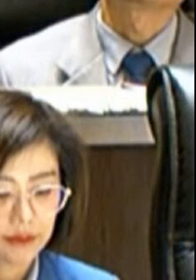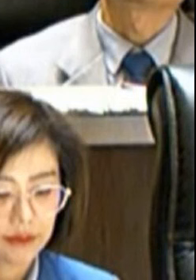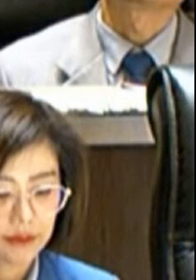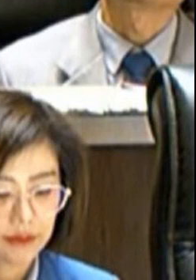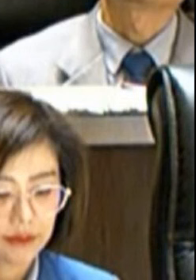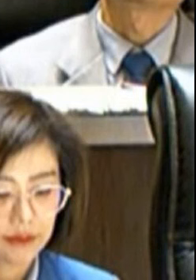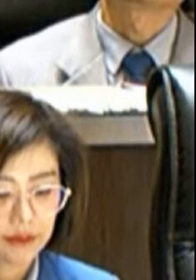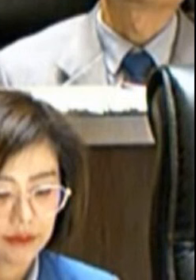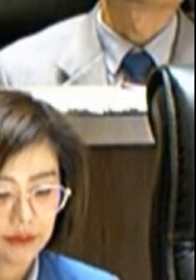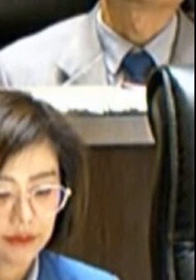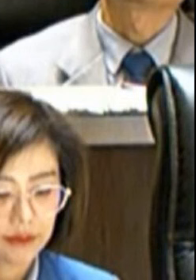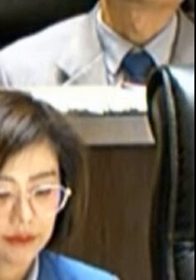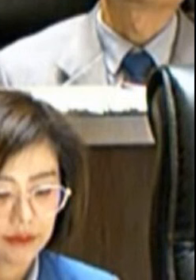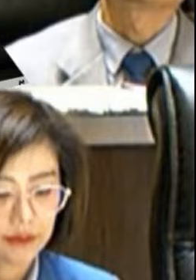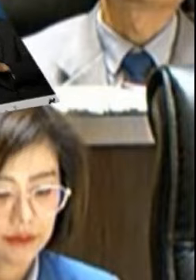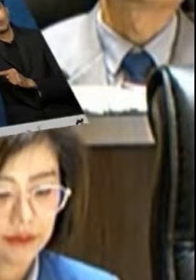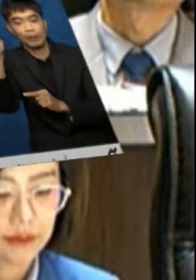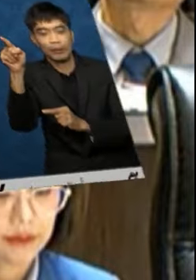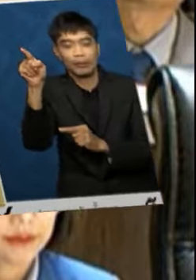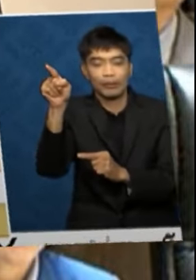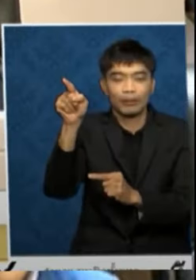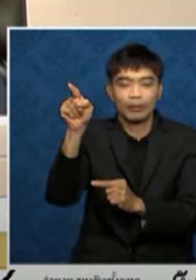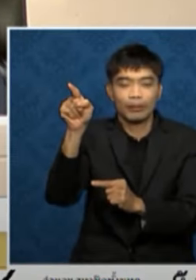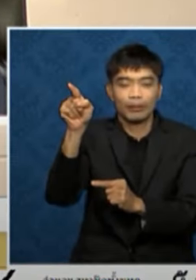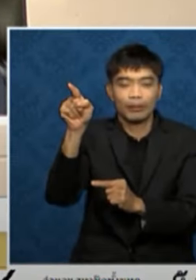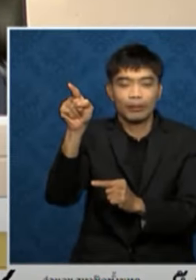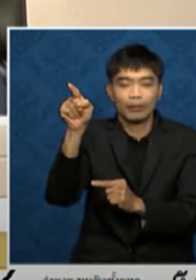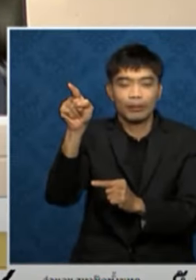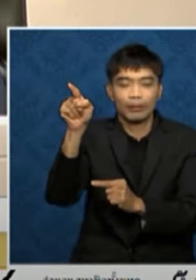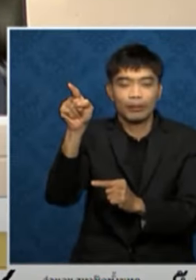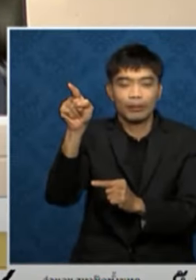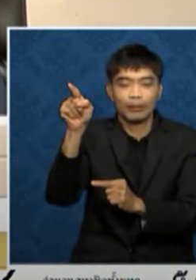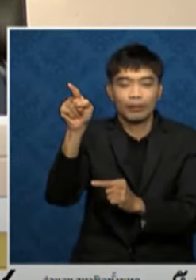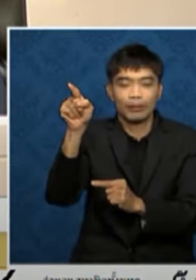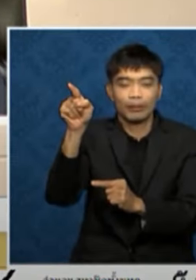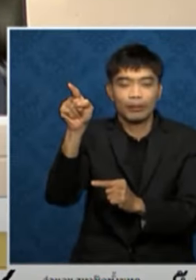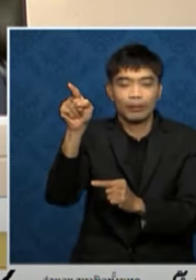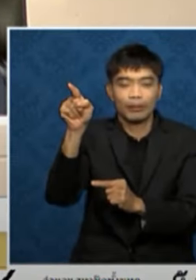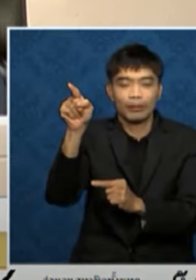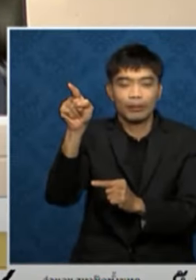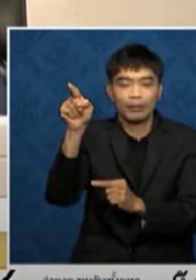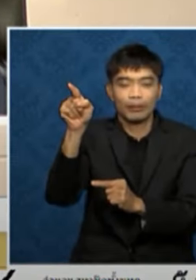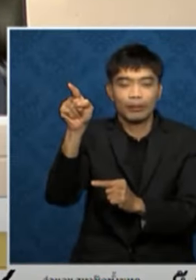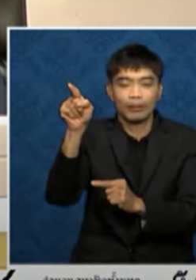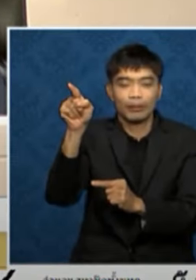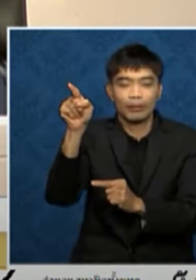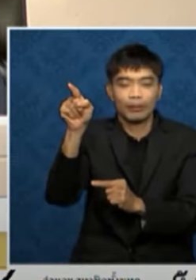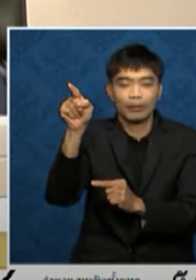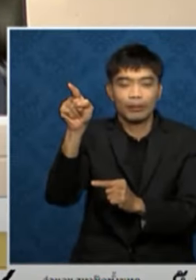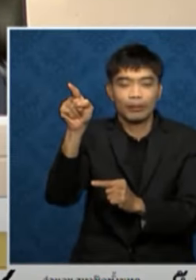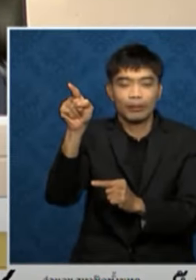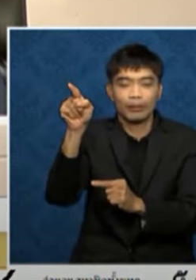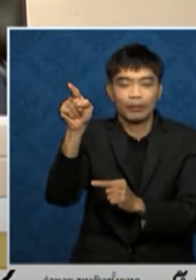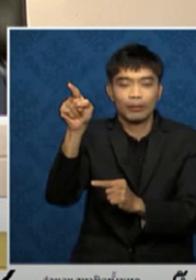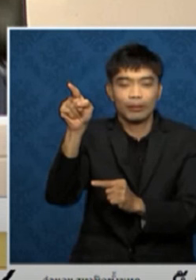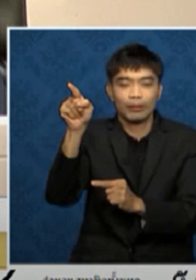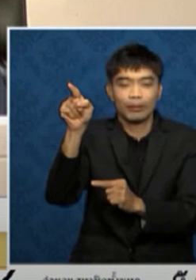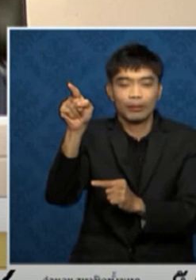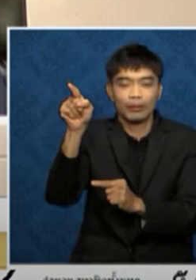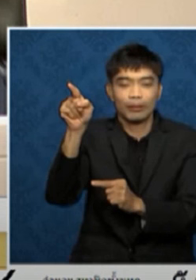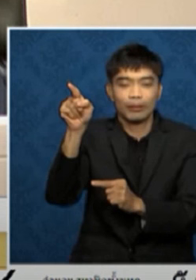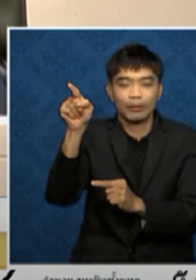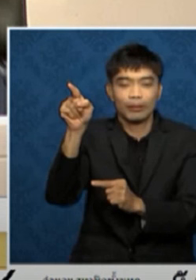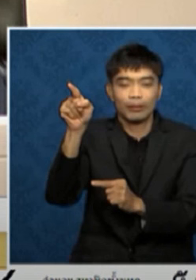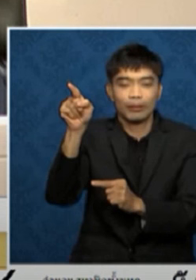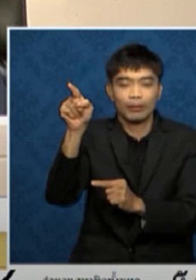เป็นกิจกรรมการศึกษาและจัดทำยุทธศาสตร์เพื่อการพัฒนาพื้นที่ระเบียงเศรษฐกิจพิเศษของประเทศไท